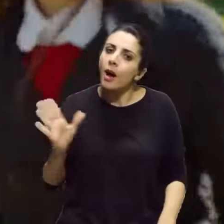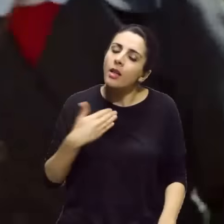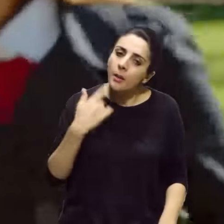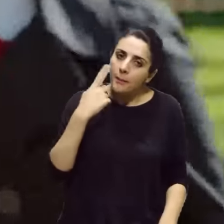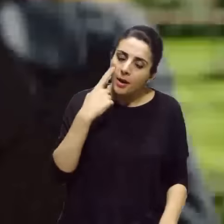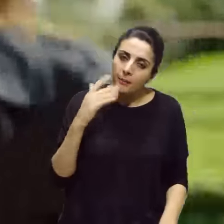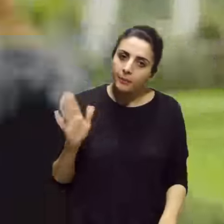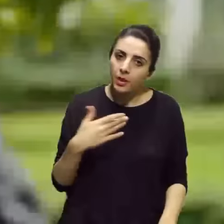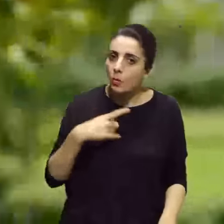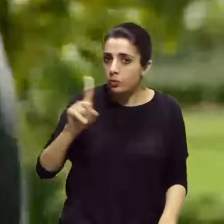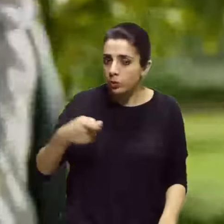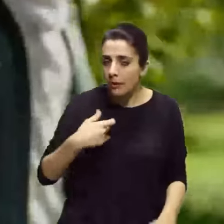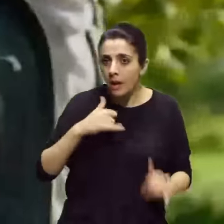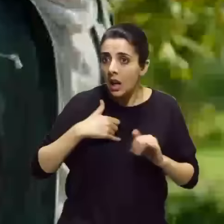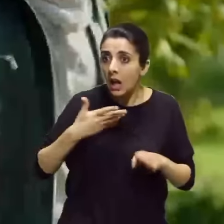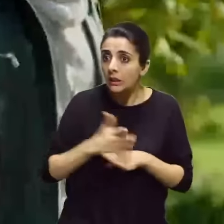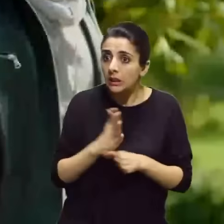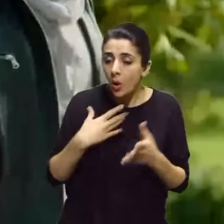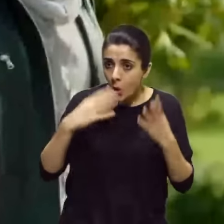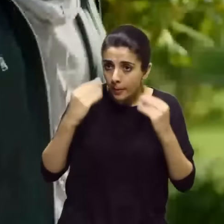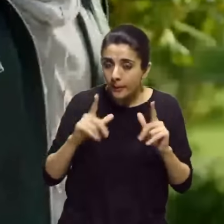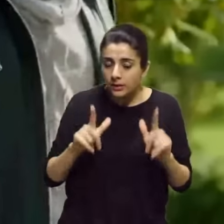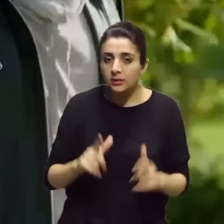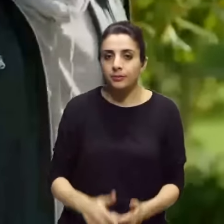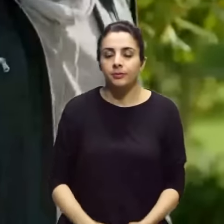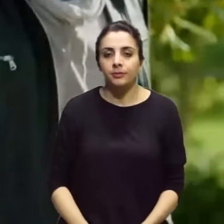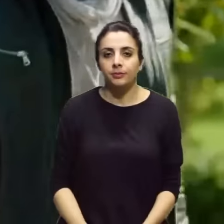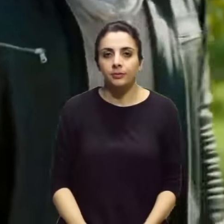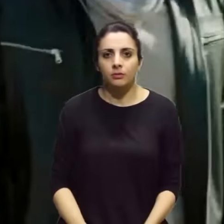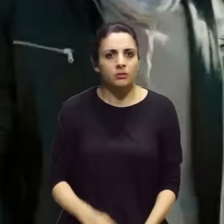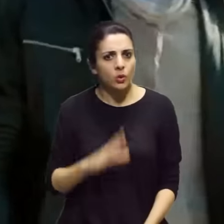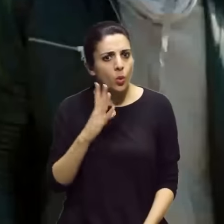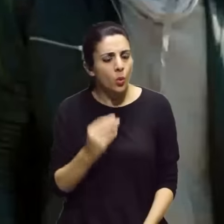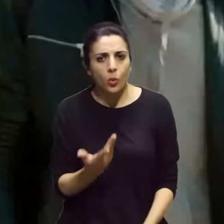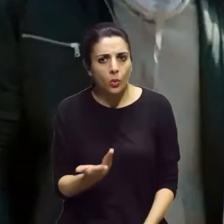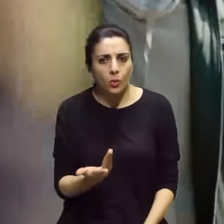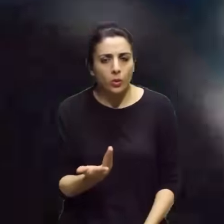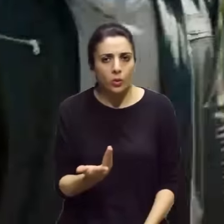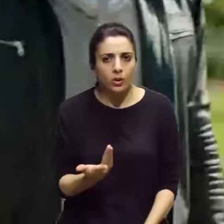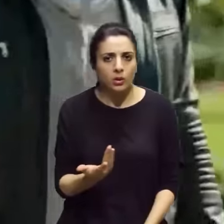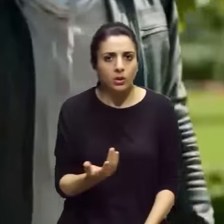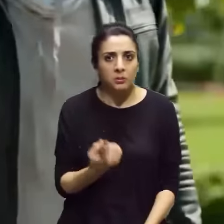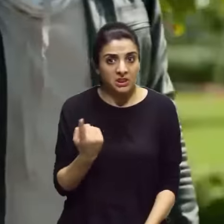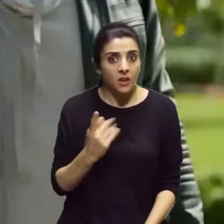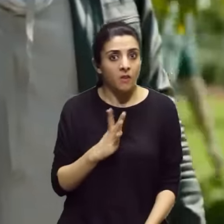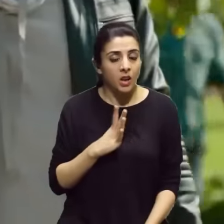bakalım. Bulalım da şu işin aslını astarını bir öğrenelim. Ne oluyor lan? Var bir şey